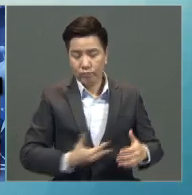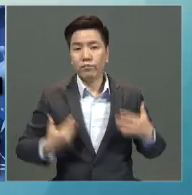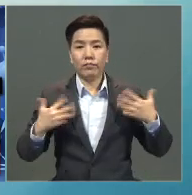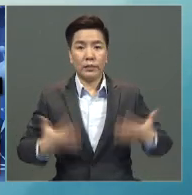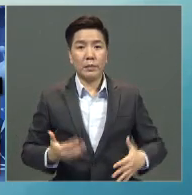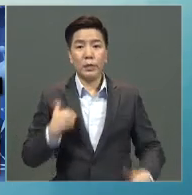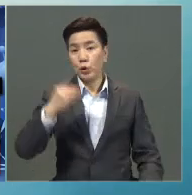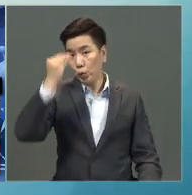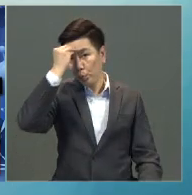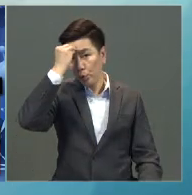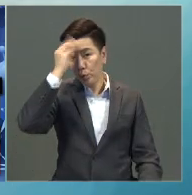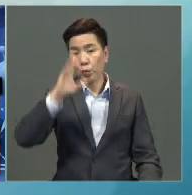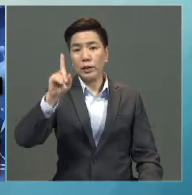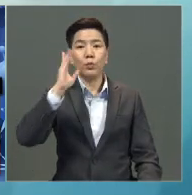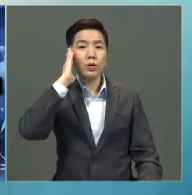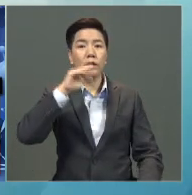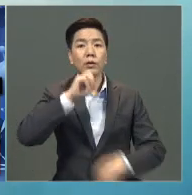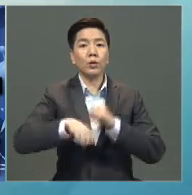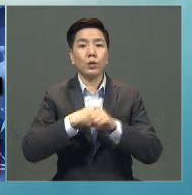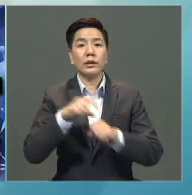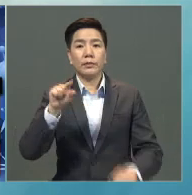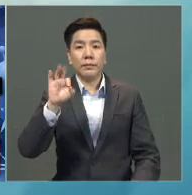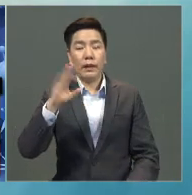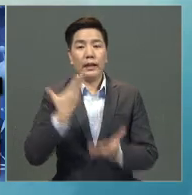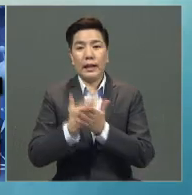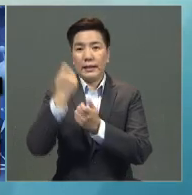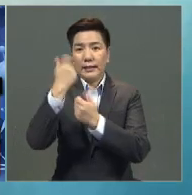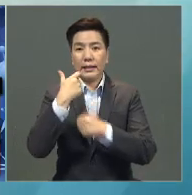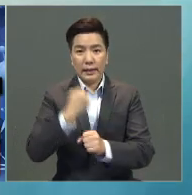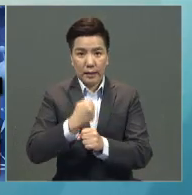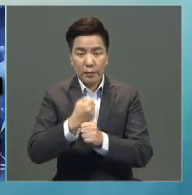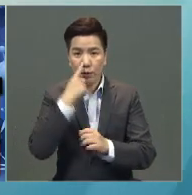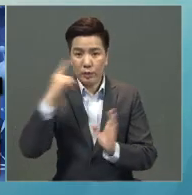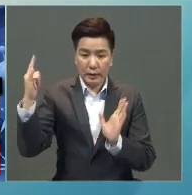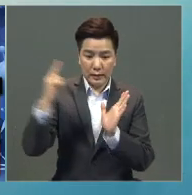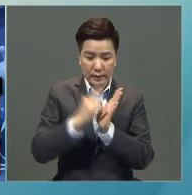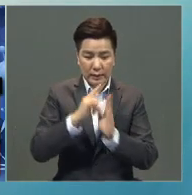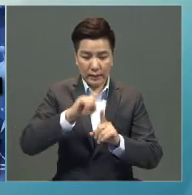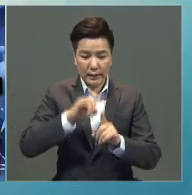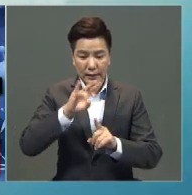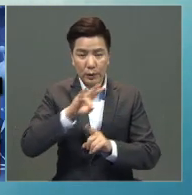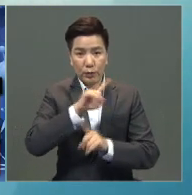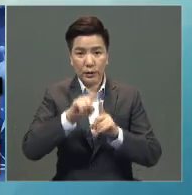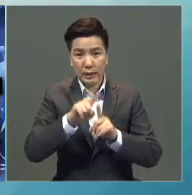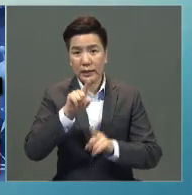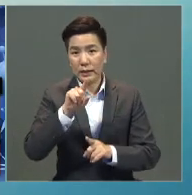ของการที่เข้าอยู่นะครับจะสังเกตว่ามีมาหลังๆทั้งนั้นเลยนะครับตัวนี้ก็ไม่มีอาการนะครับญี่ปุ่นอีก1รายเป็นชายไทย 29ปีอาชีพรับจ้างเดินทางมาถึงวันที่ 31